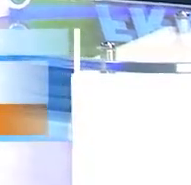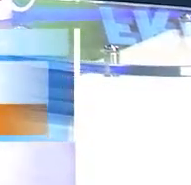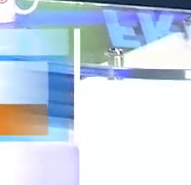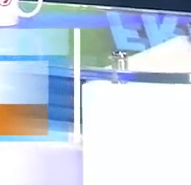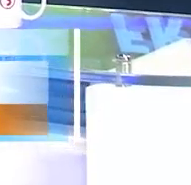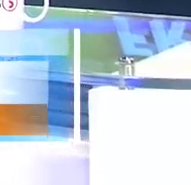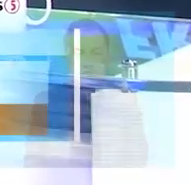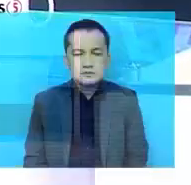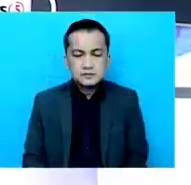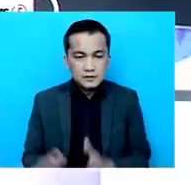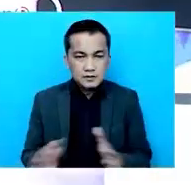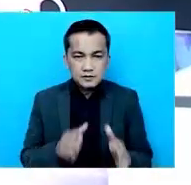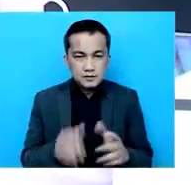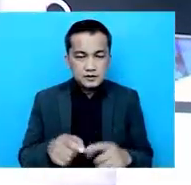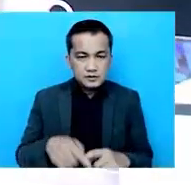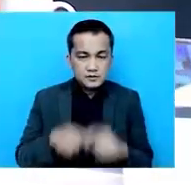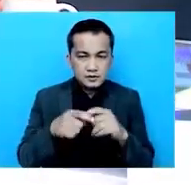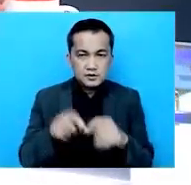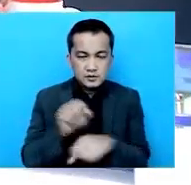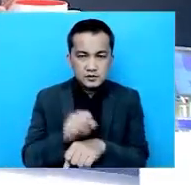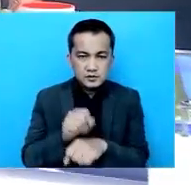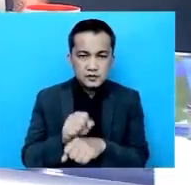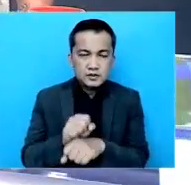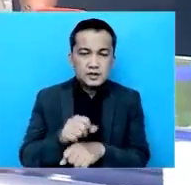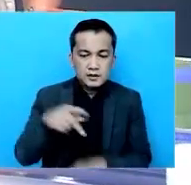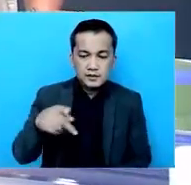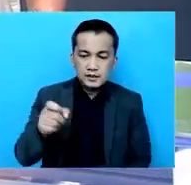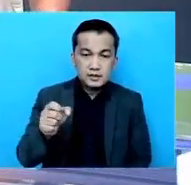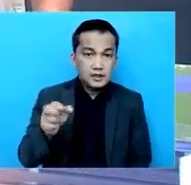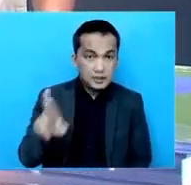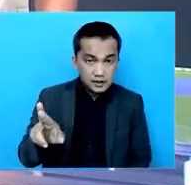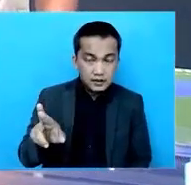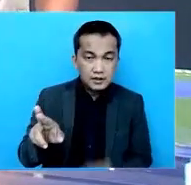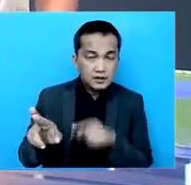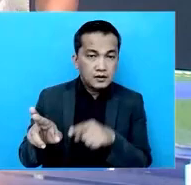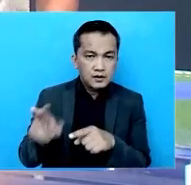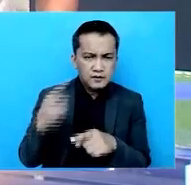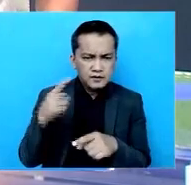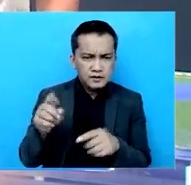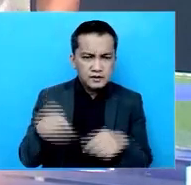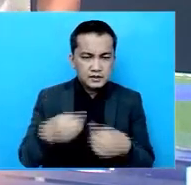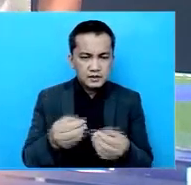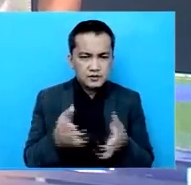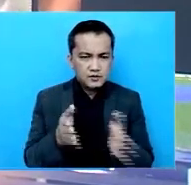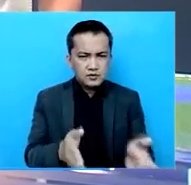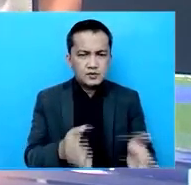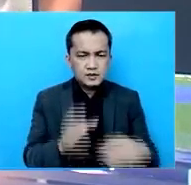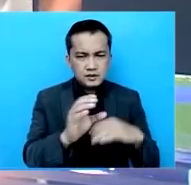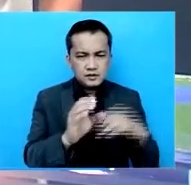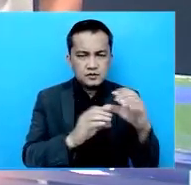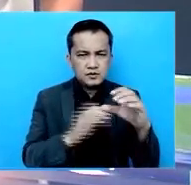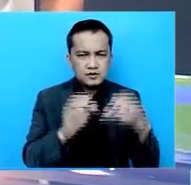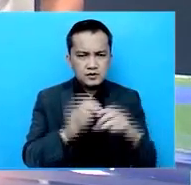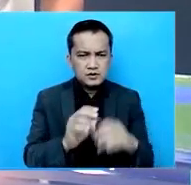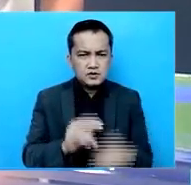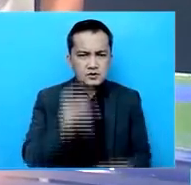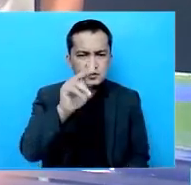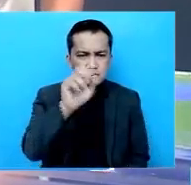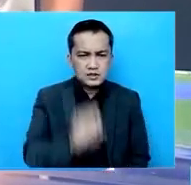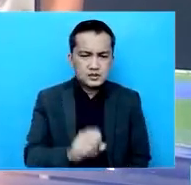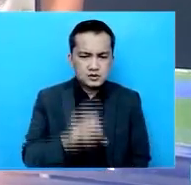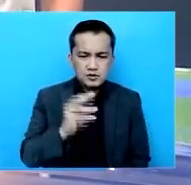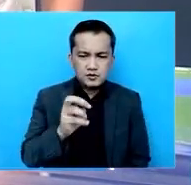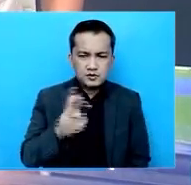Planong suspindihin ang operasyon ng Philippine National Railway o PNR para bigyan daan ang konstruksyon ng North-South Commuter